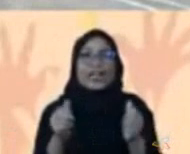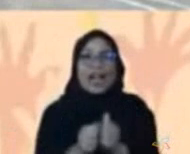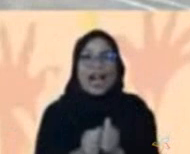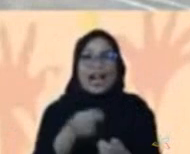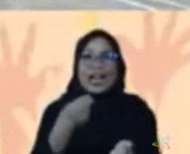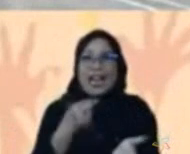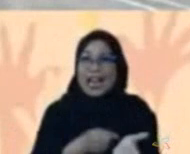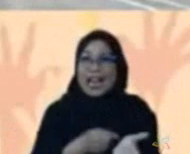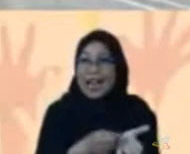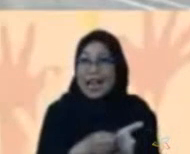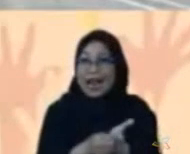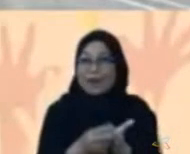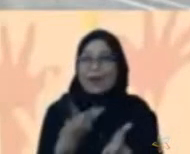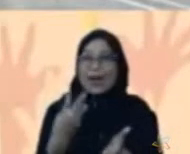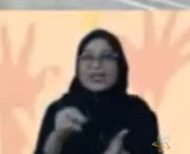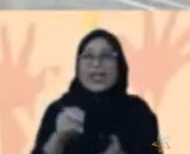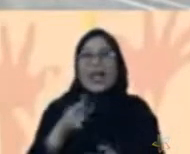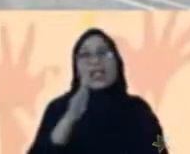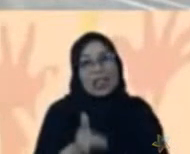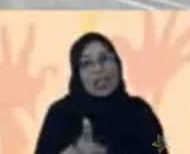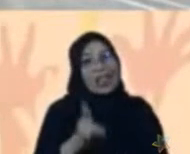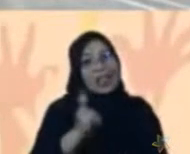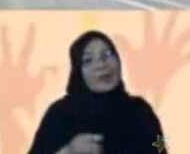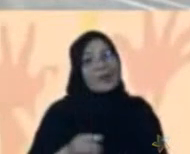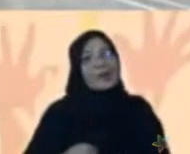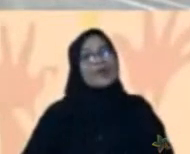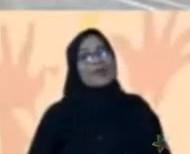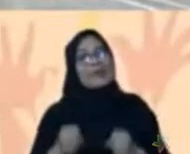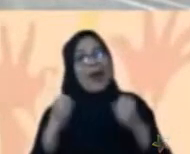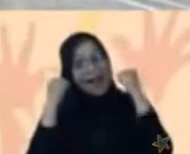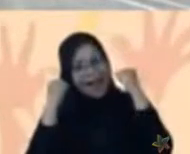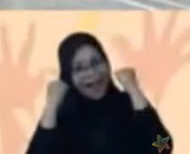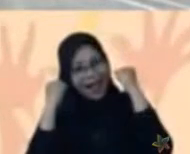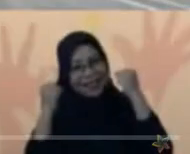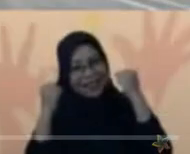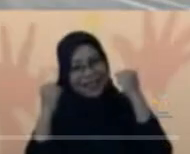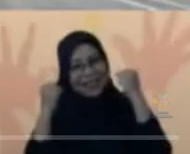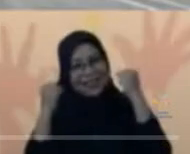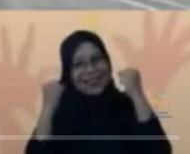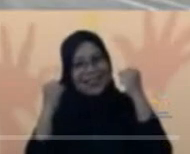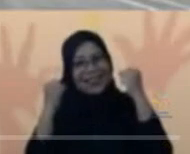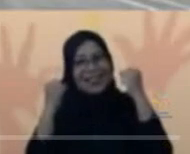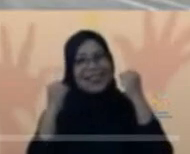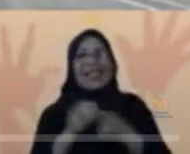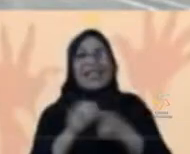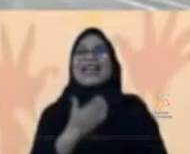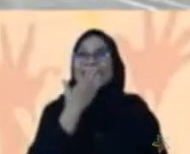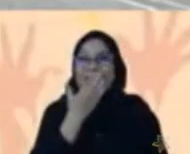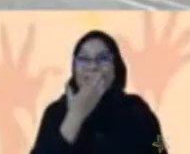semangat gitu ya. Bismillah, insya Allah. Amin. Terima kasih Bu Titi. Ini